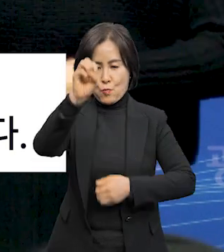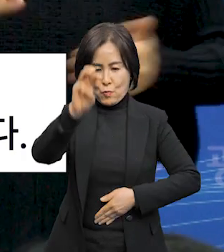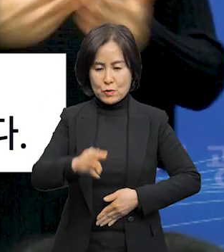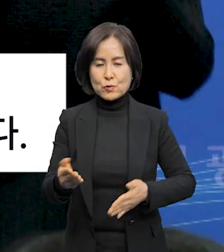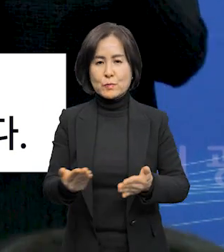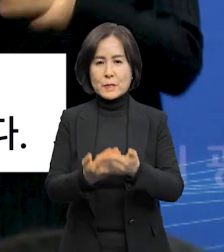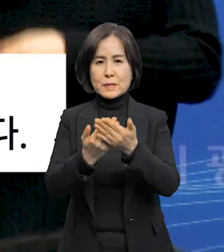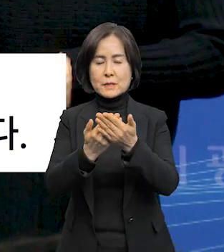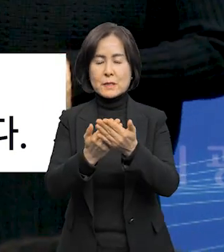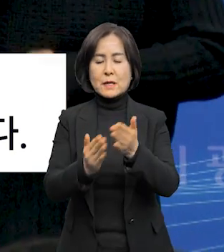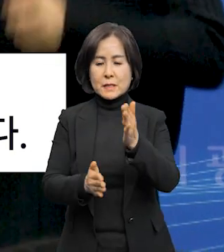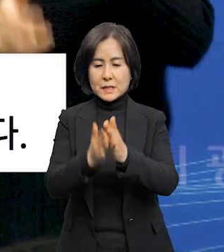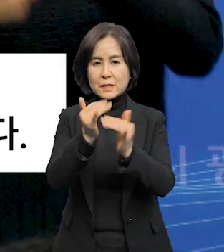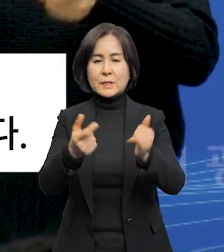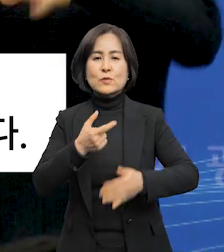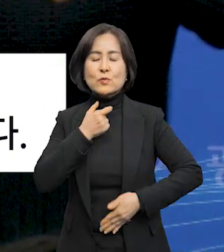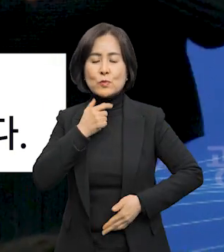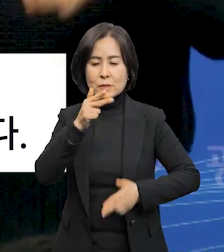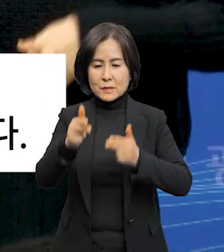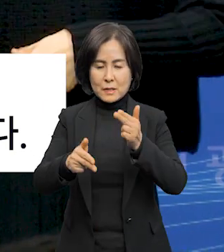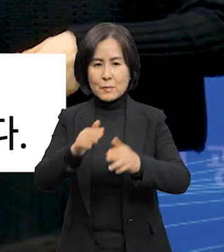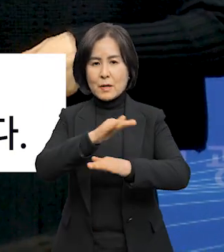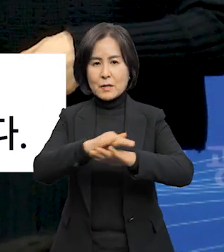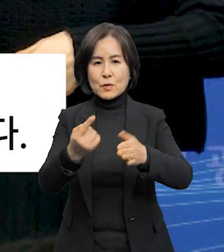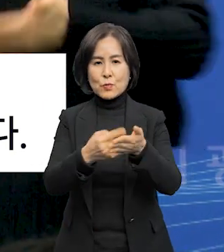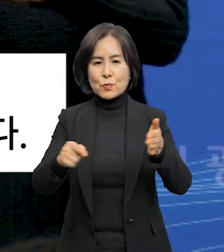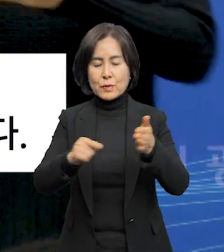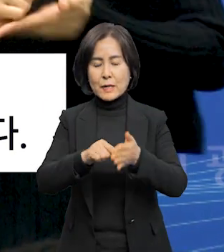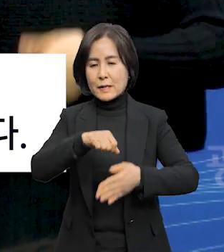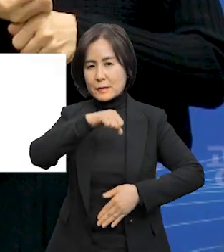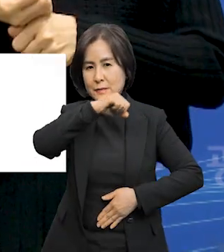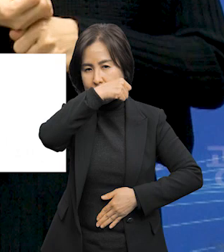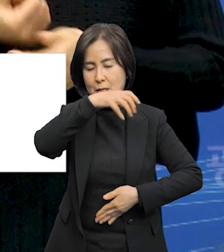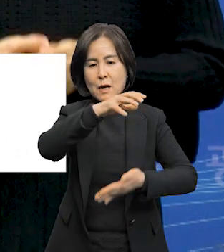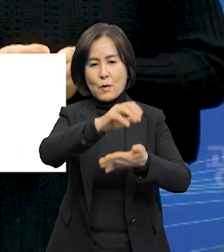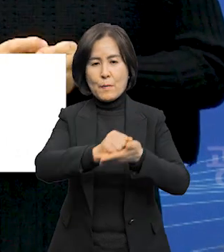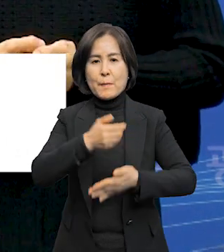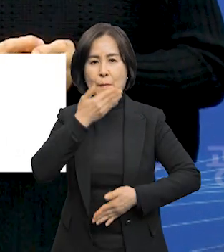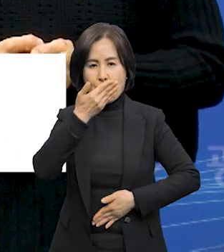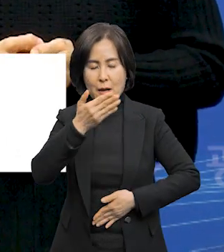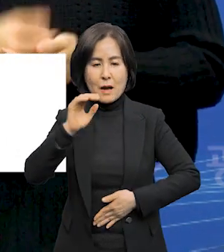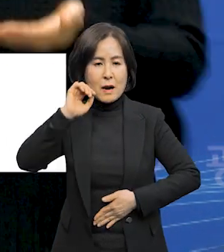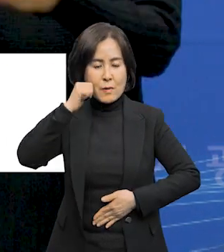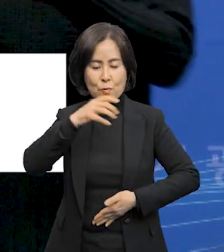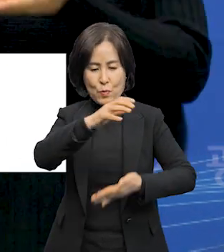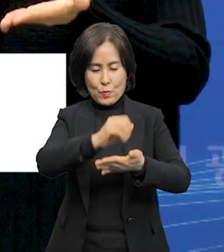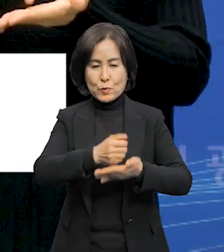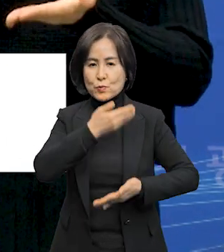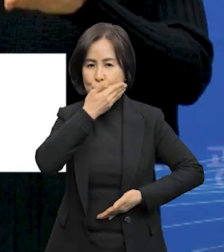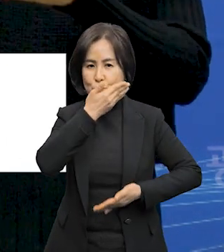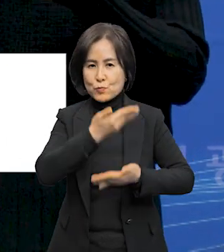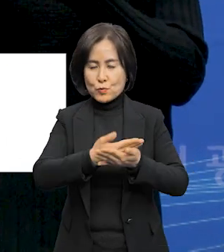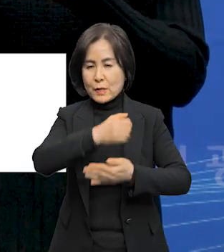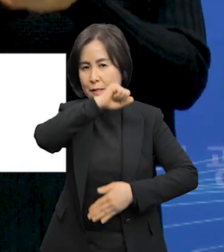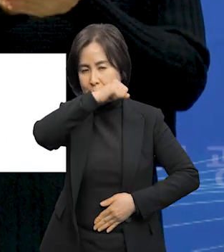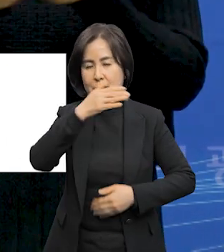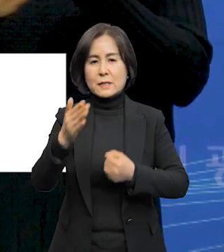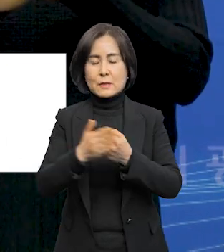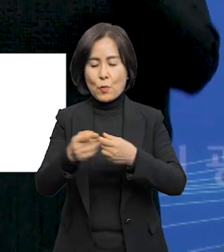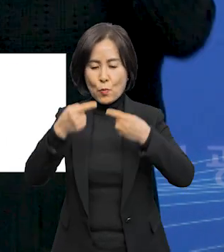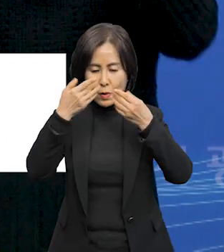발전과 시민수권 사업을 해결할 수 있는 예산을 확보할 수 있었습니다 어렵게 확보한 소중한 예산인만큼